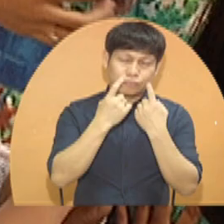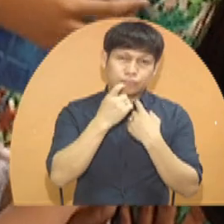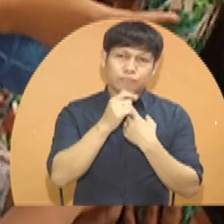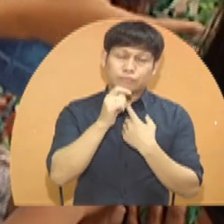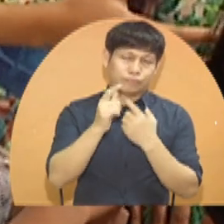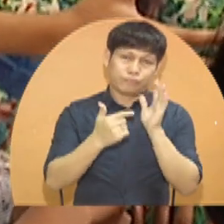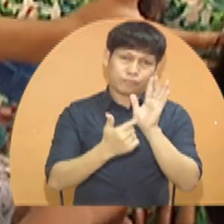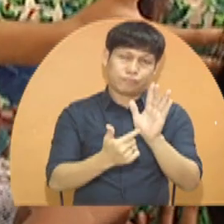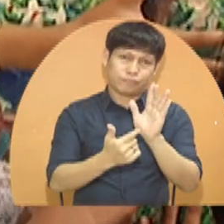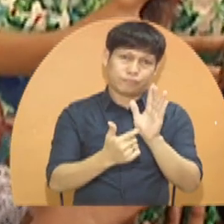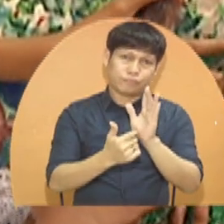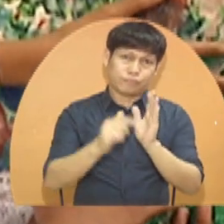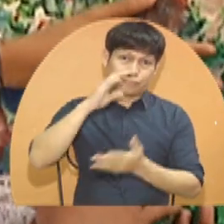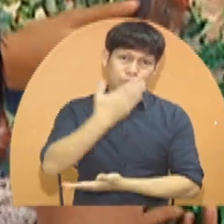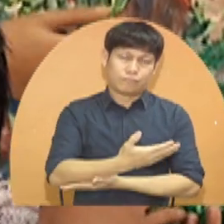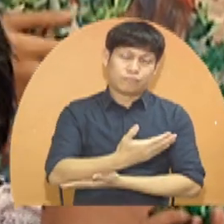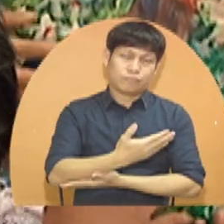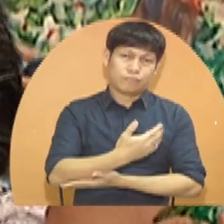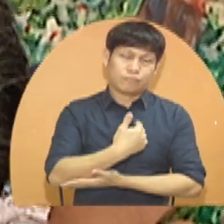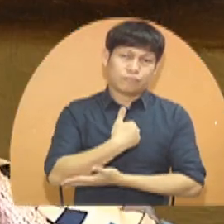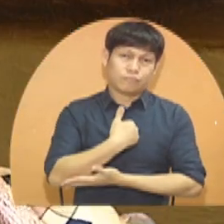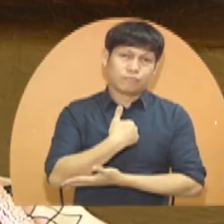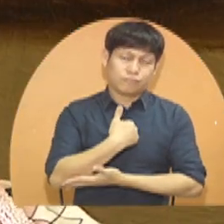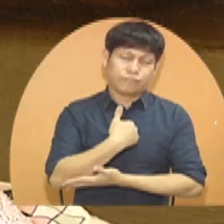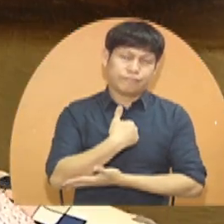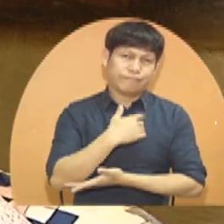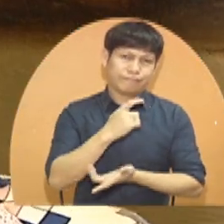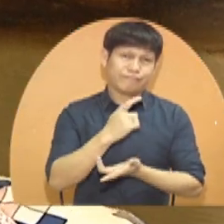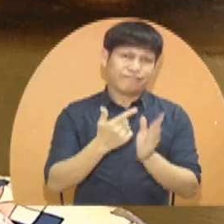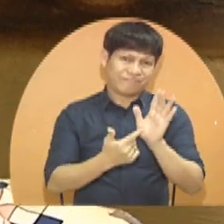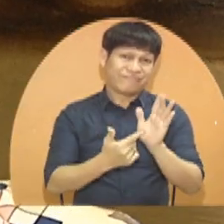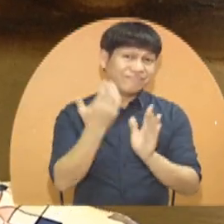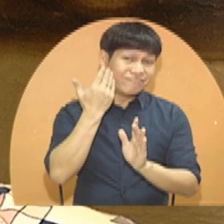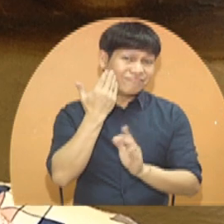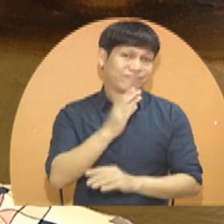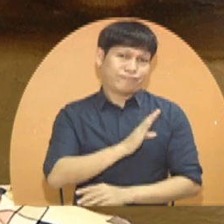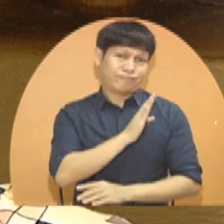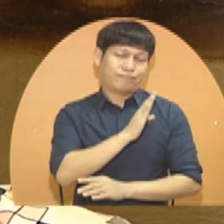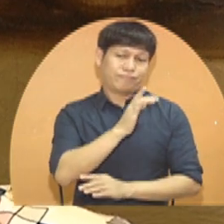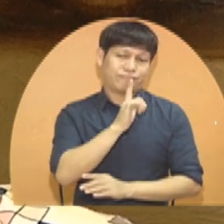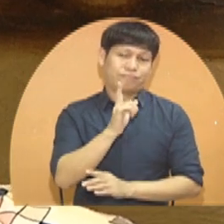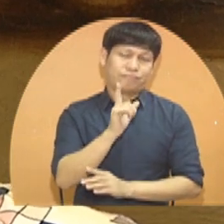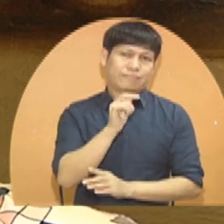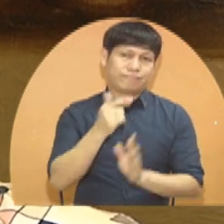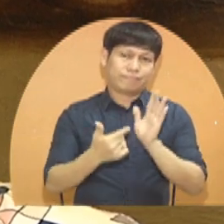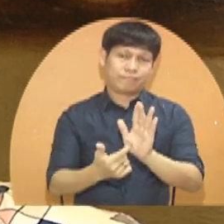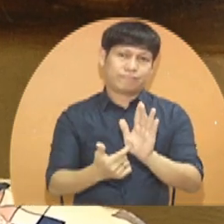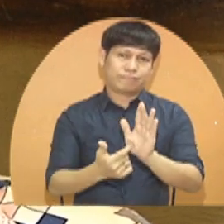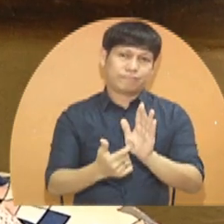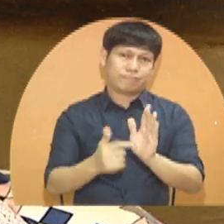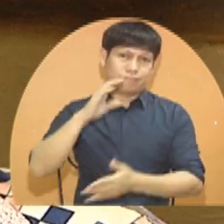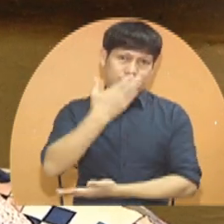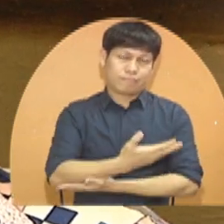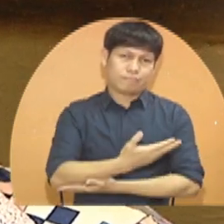po ako, hindi ko na lang pinapakita sa kanila. Minsan po, tinatapangan ko na lang para hindi po sila parang hinaan.